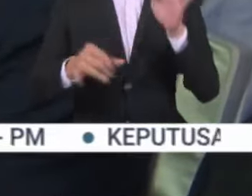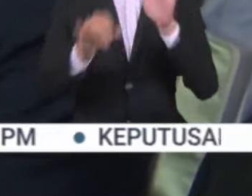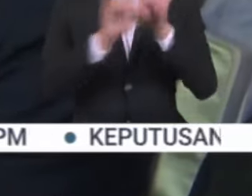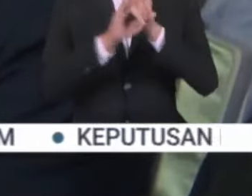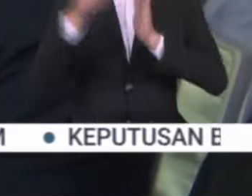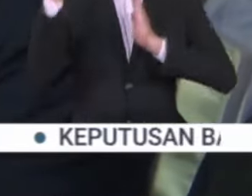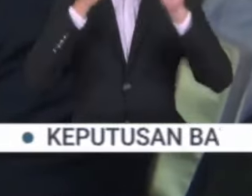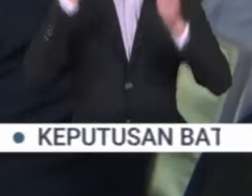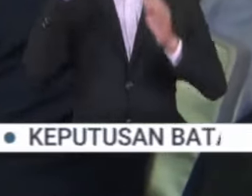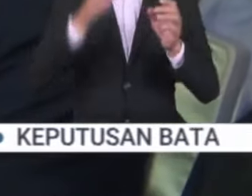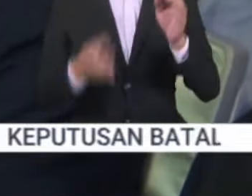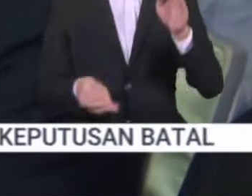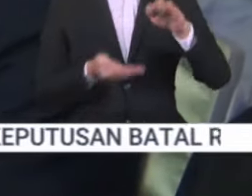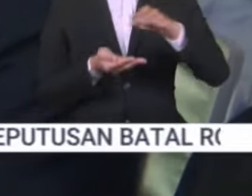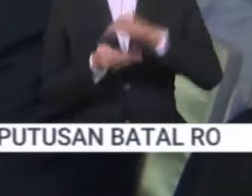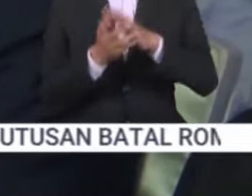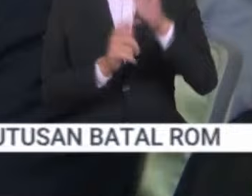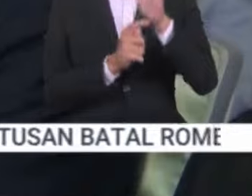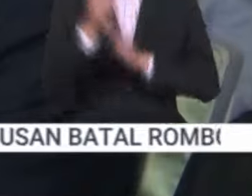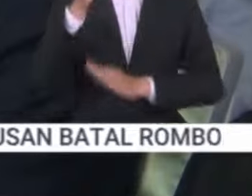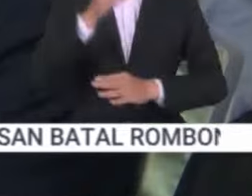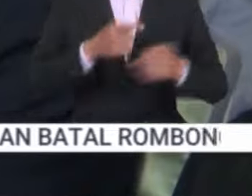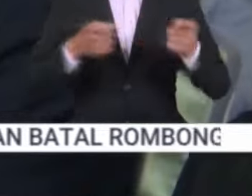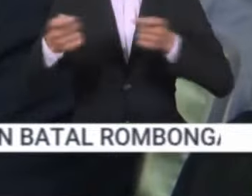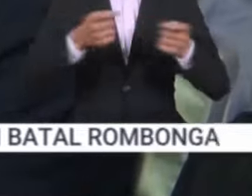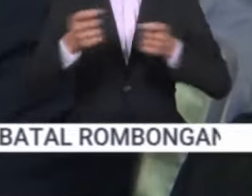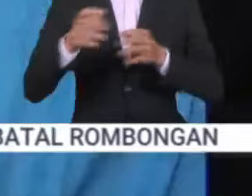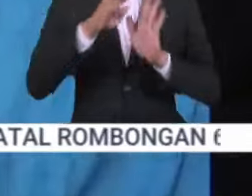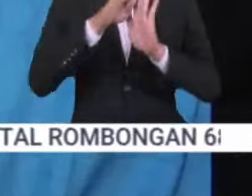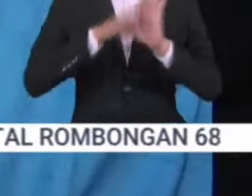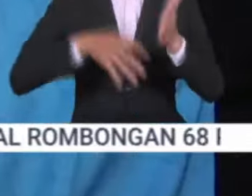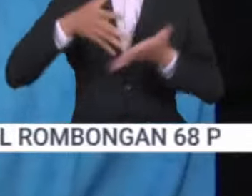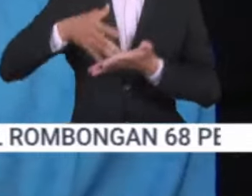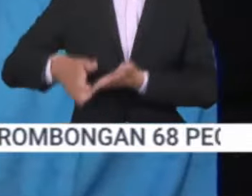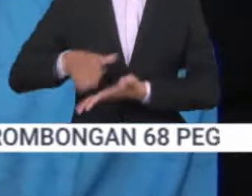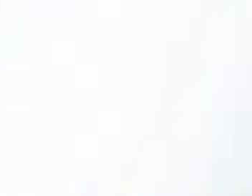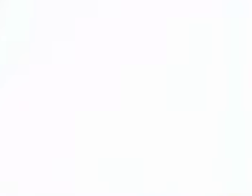dikaitkan dengan rasuah tahap tinggi dan tadbir urus yang lemah.